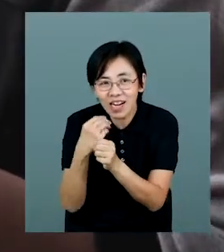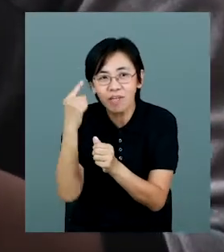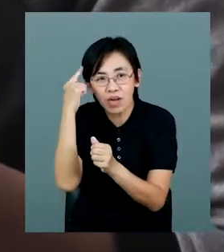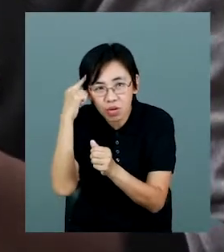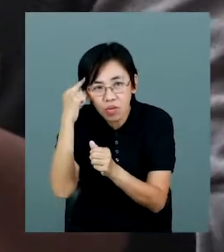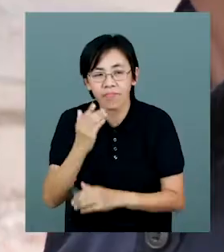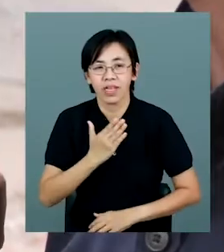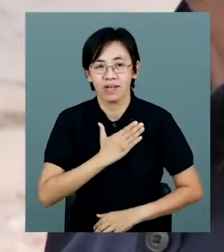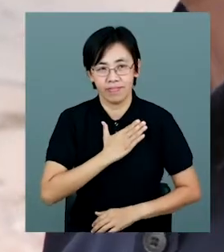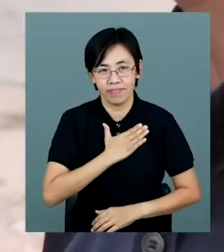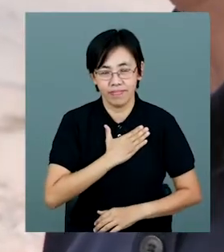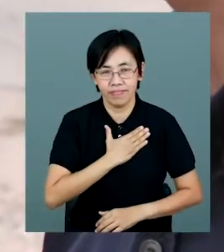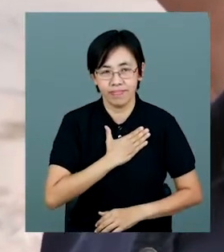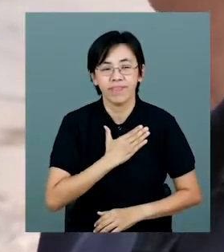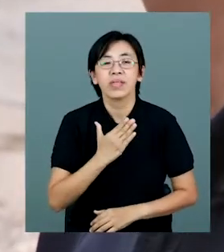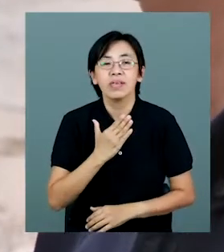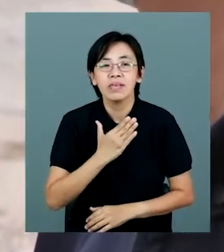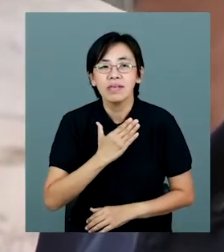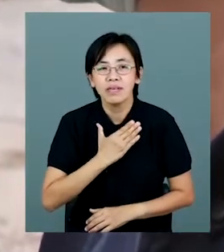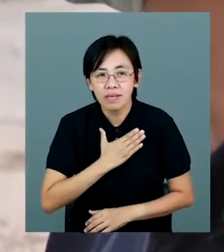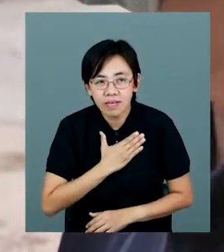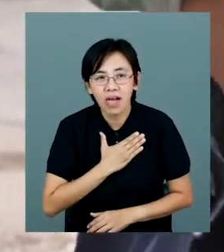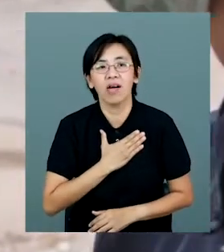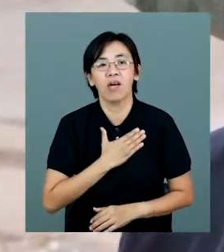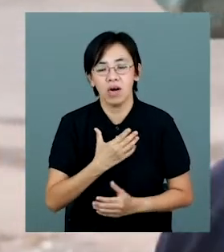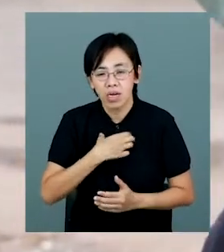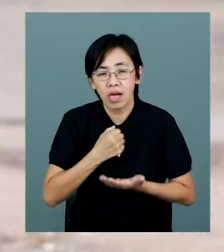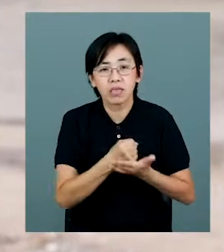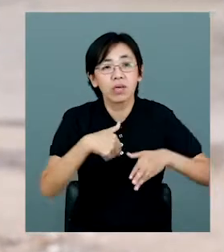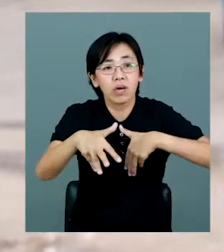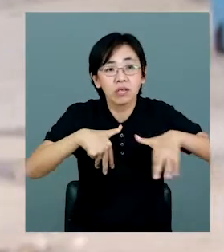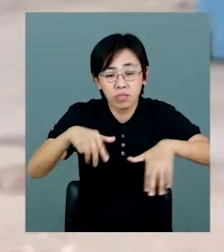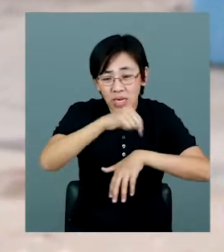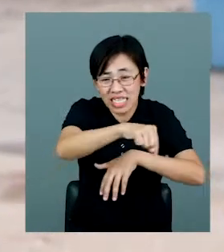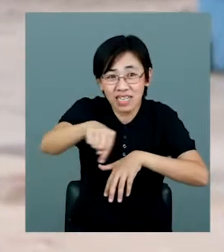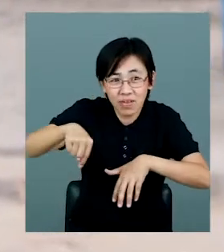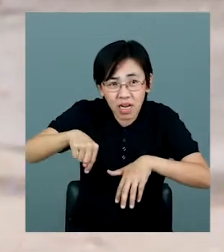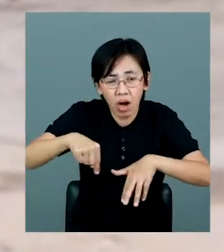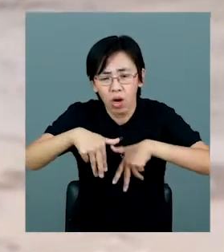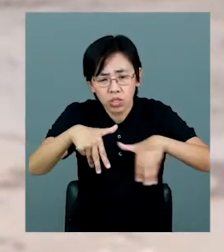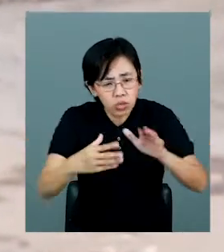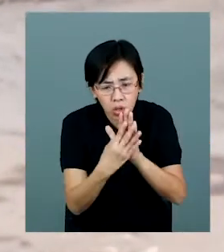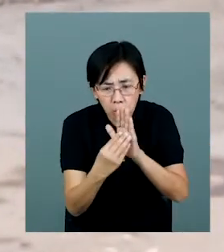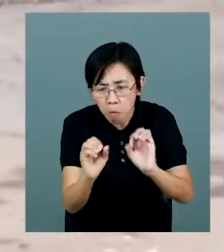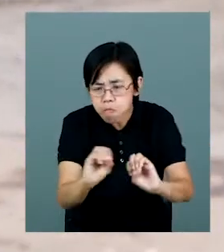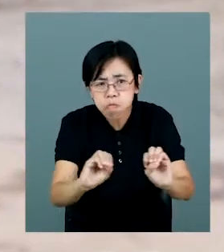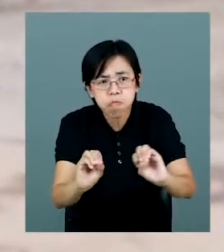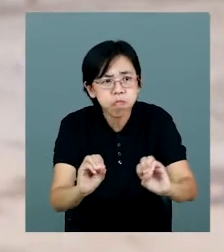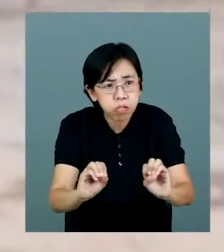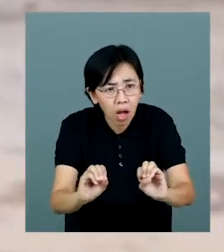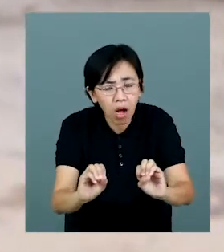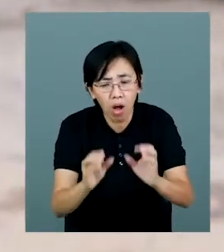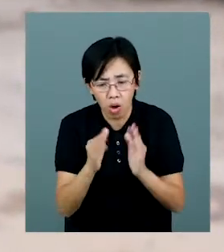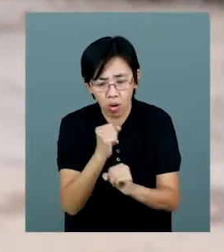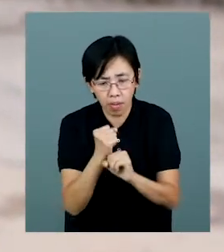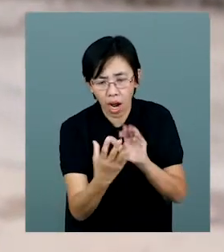ที่อีกทีนึงครับแล้วก็ทั้งนี้ครับผมก็ได้อย่างมีอีกส่วนหนึ่งที่แบบอยากช่วยเหลือในคนที่ไม่ได้รับ